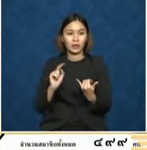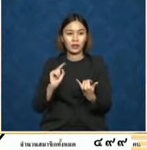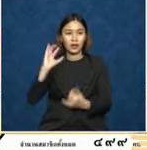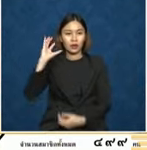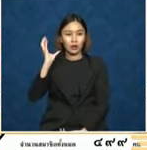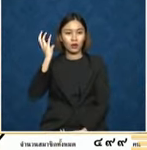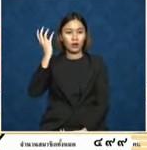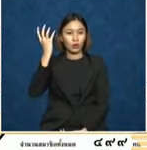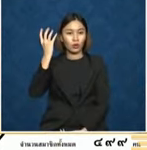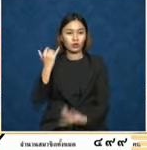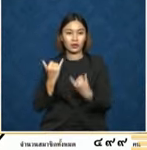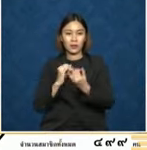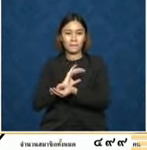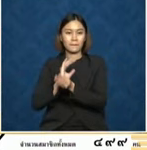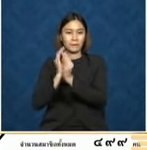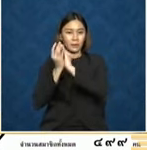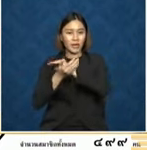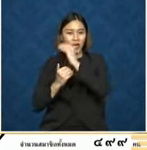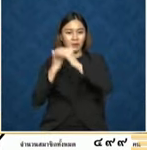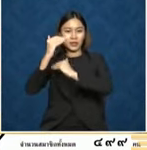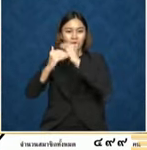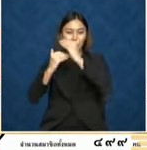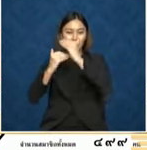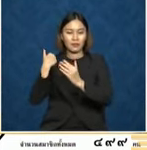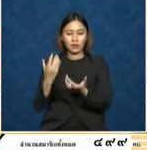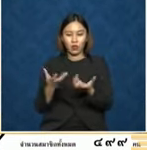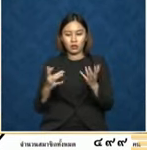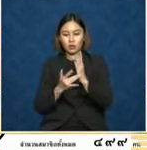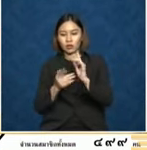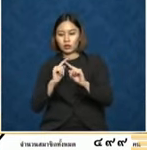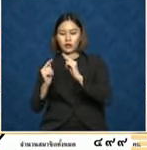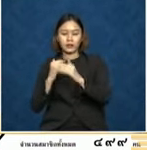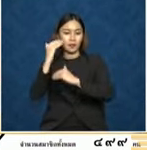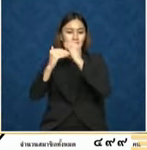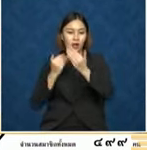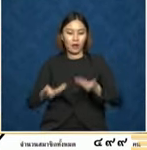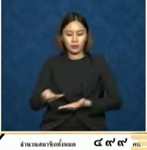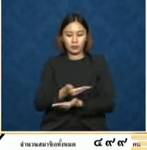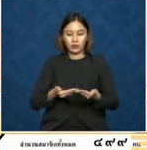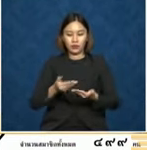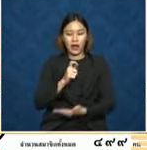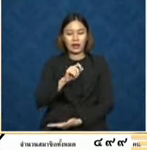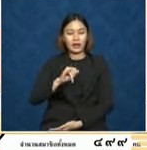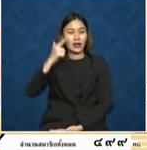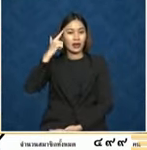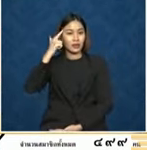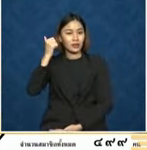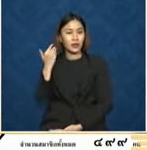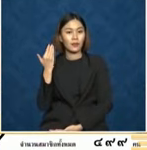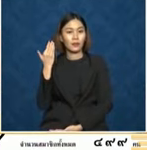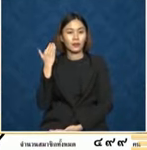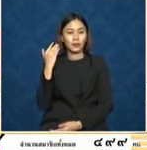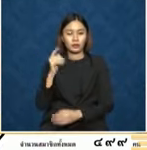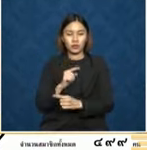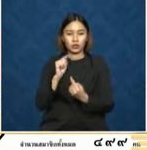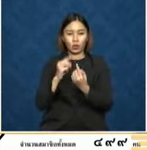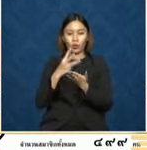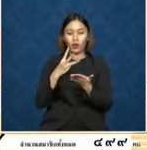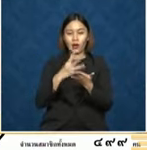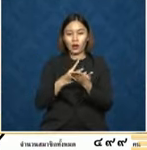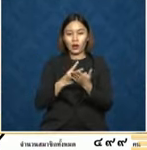กมันเปลี่ยนแปลงไปเยอะโลกาภิวัตน์ก็เปลี่ยนแปลงไปเราเพิ่งพิจารณาเรื่อง AI ไป